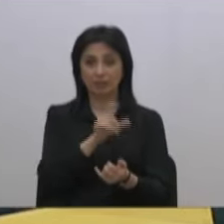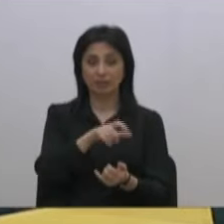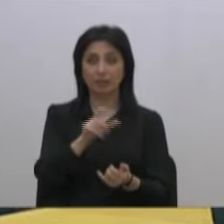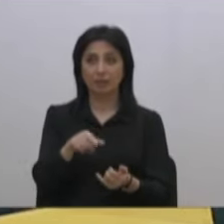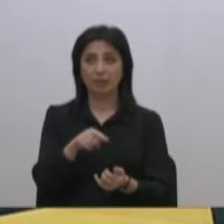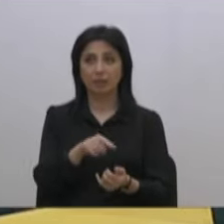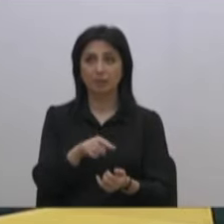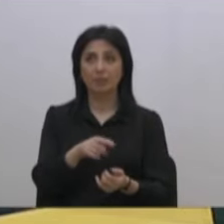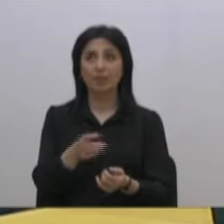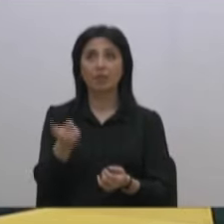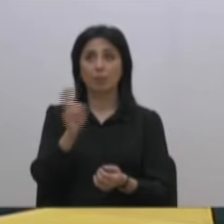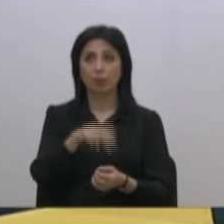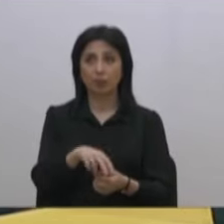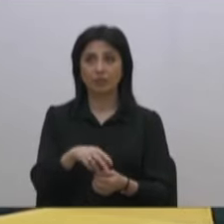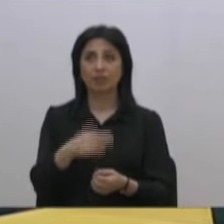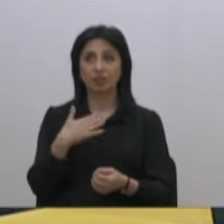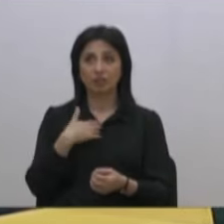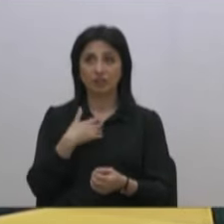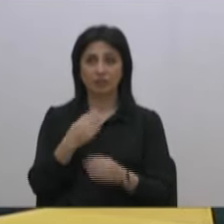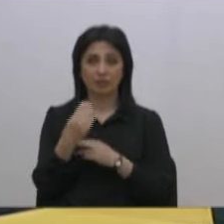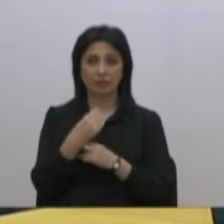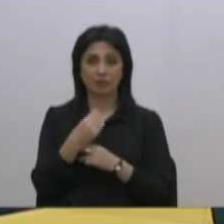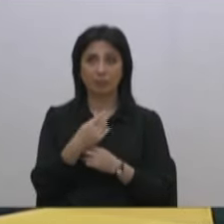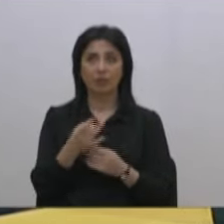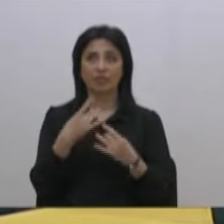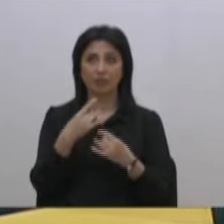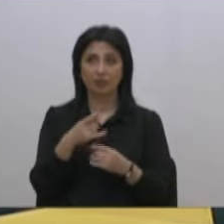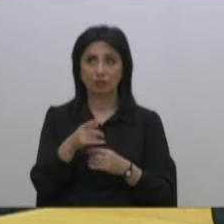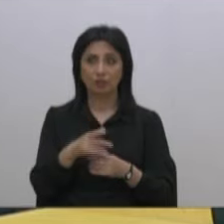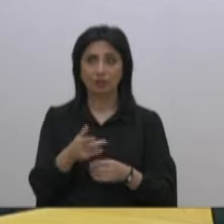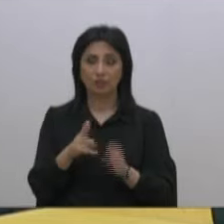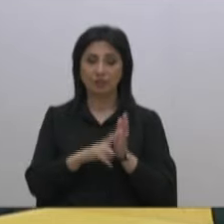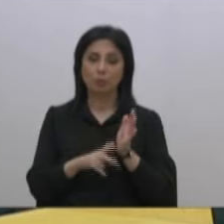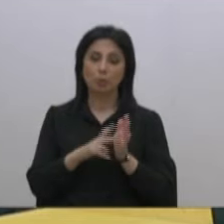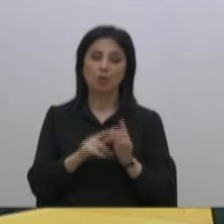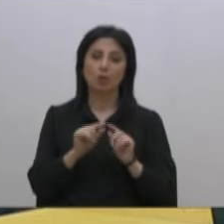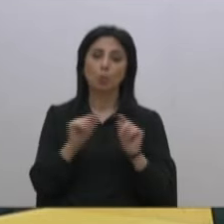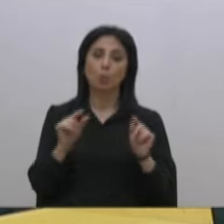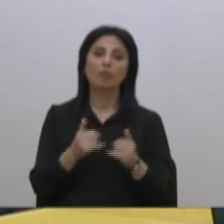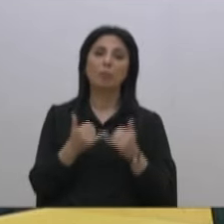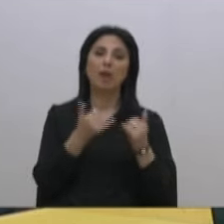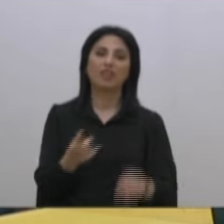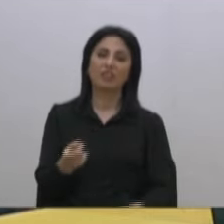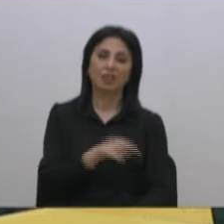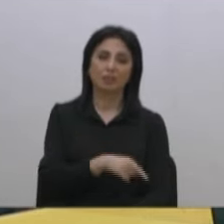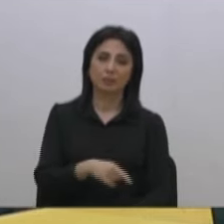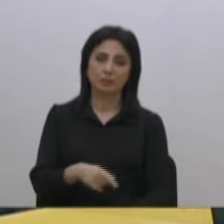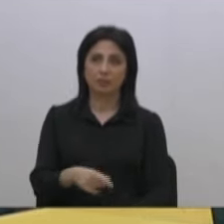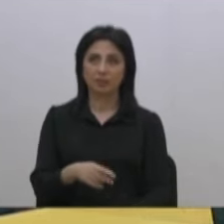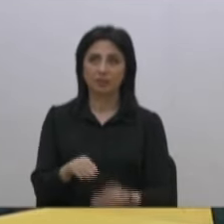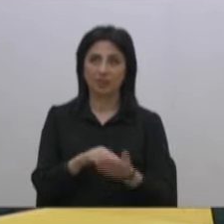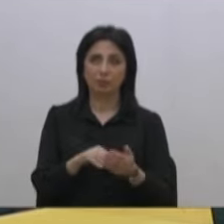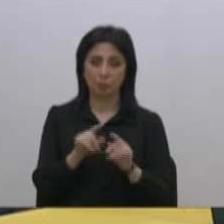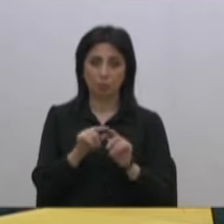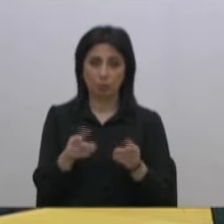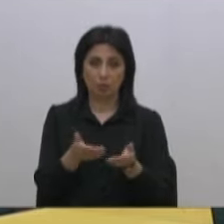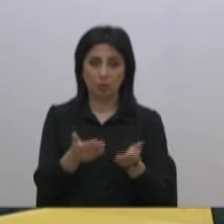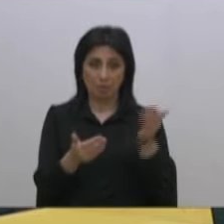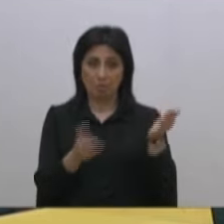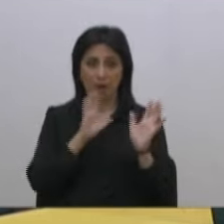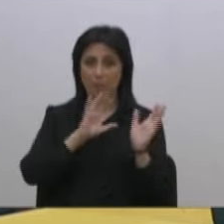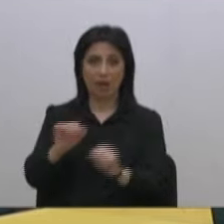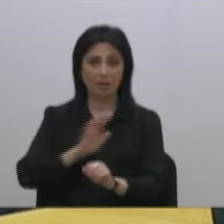ხალხი მოდის და ჩვენ გვაკრიტიკებს და გვეუბნება, რომ 78 მუხს პატივი ეცითო, ეს ვიმეორებ ის მუხლია, რომელსაც მათ